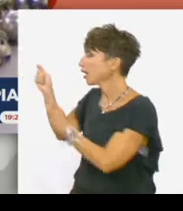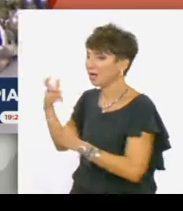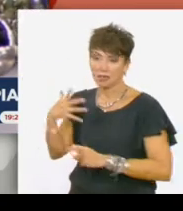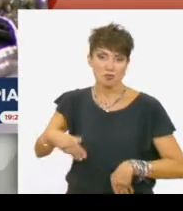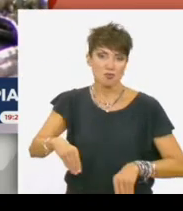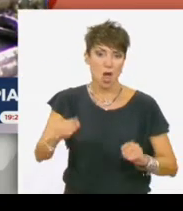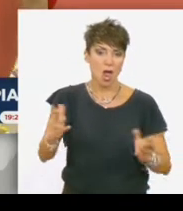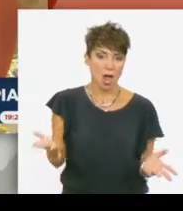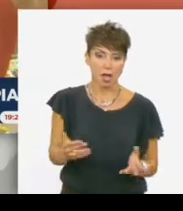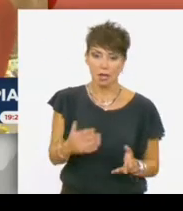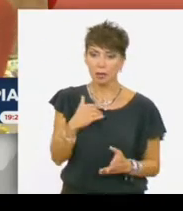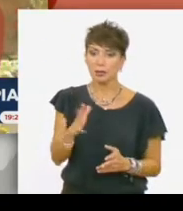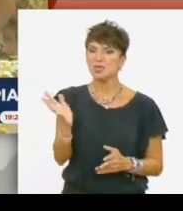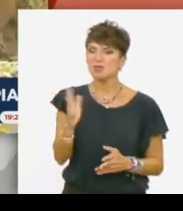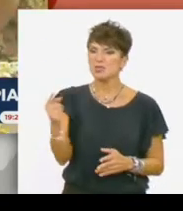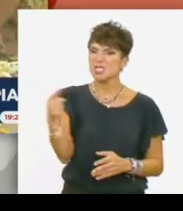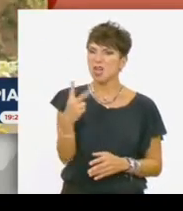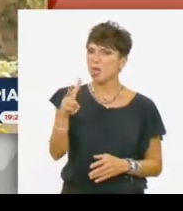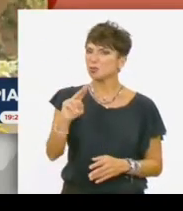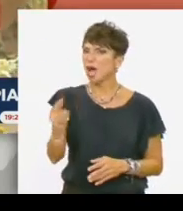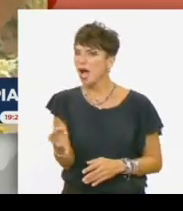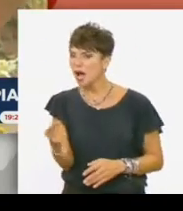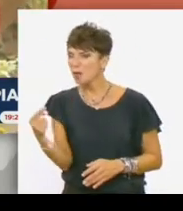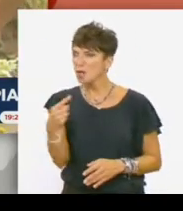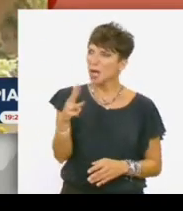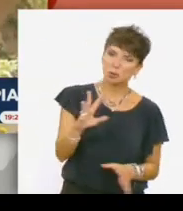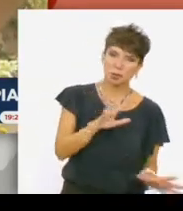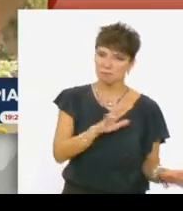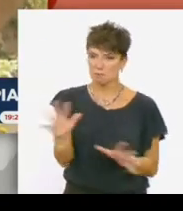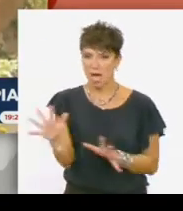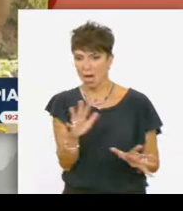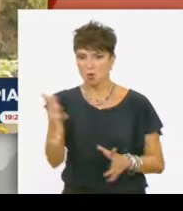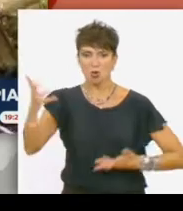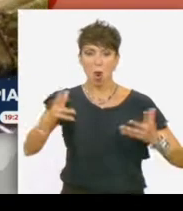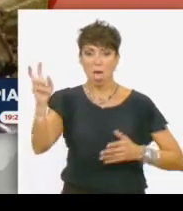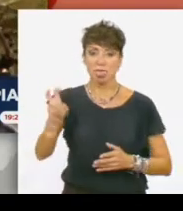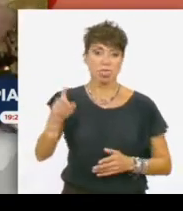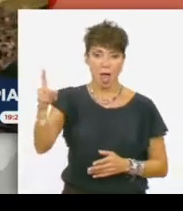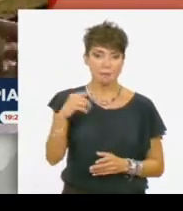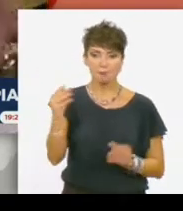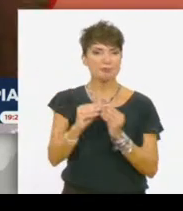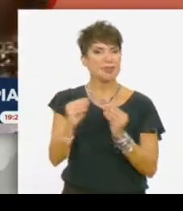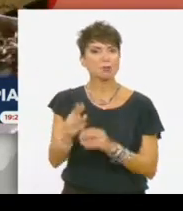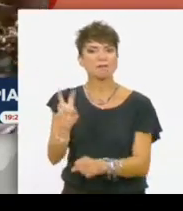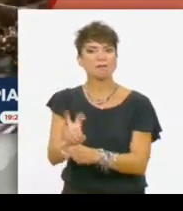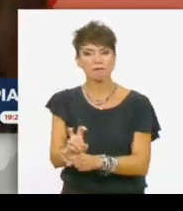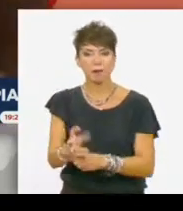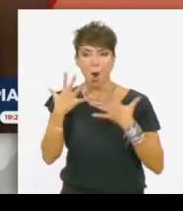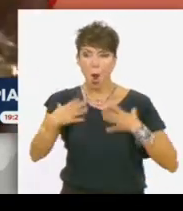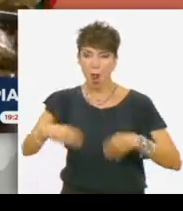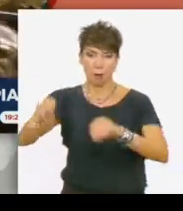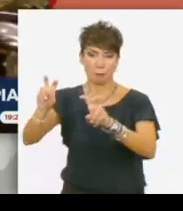τους. Τι λογαριασμός είχε? Ήταν 1.200 ευρώ, κάπου 1.300, κάπου εκεί ήταν οι λογαριασμοί του ΔΔΗ. Και τι άφησε ενέχειρο? Τα ξαφνικά που